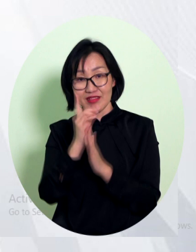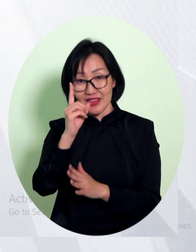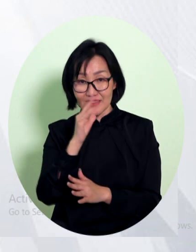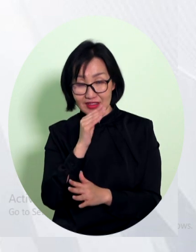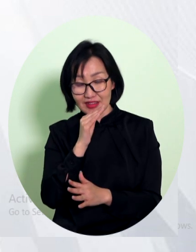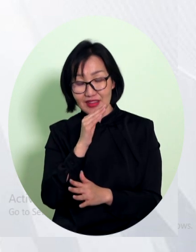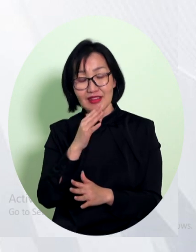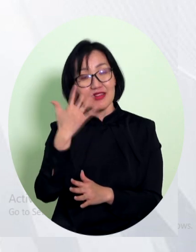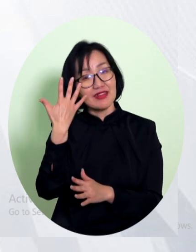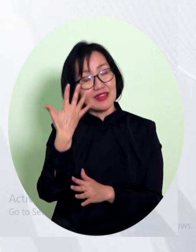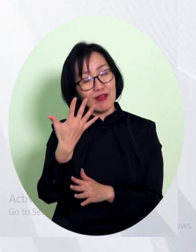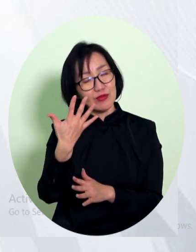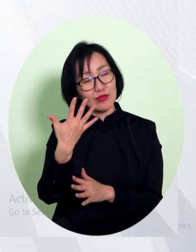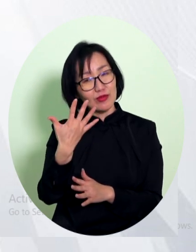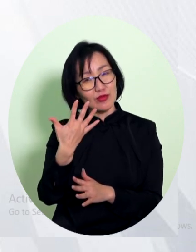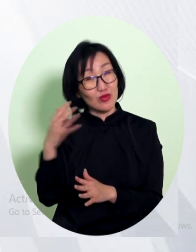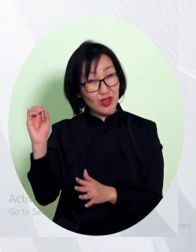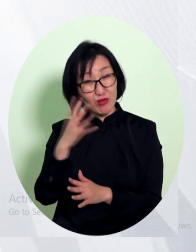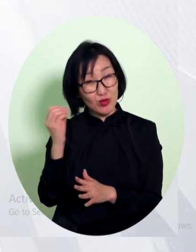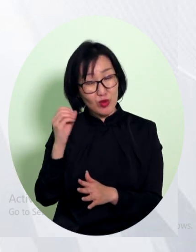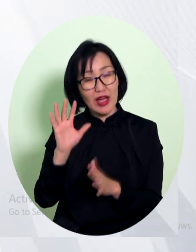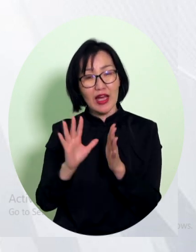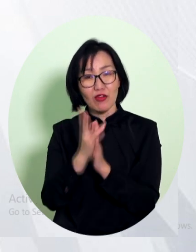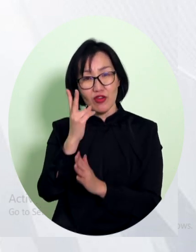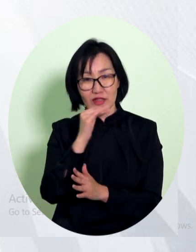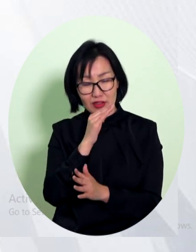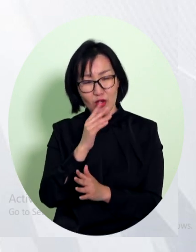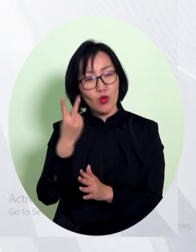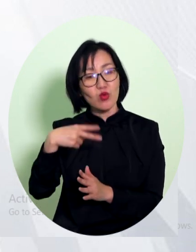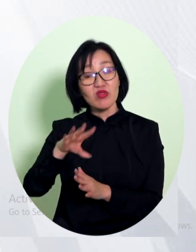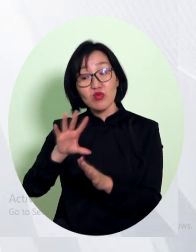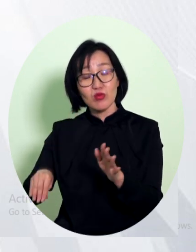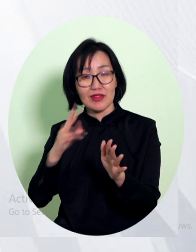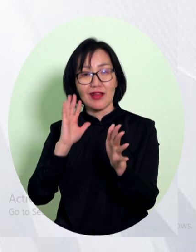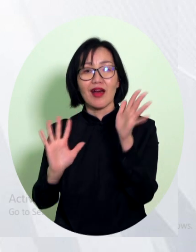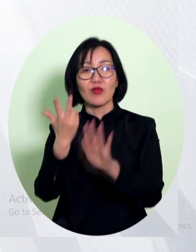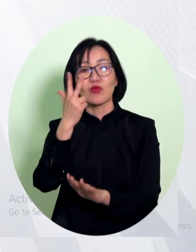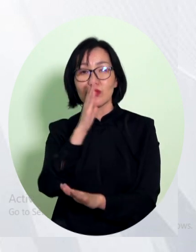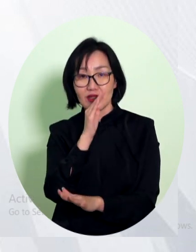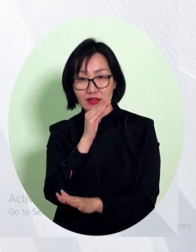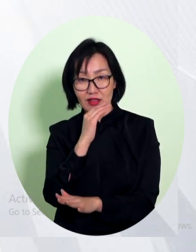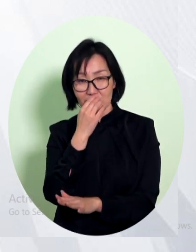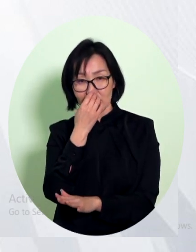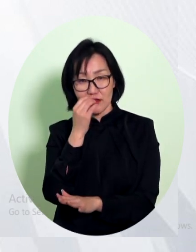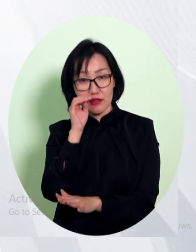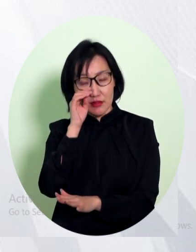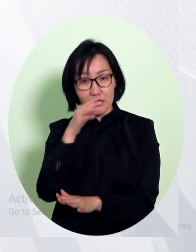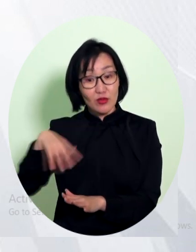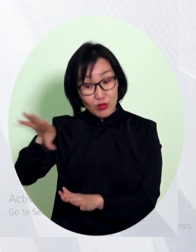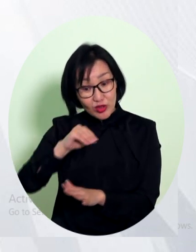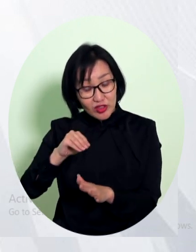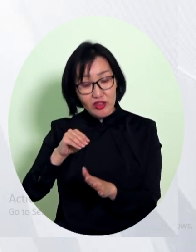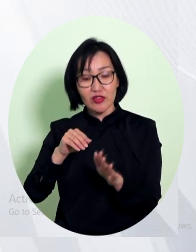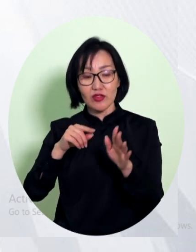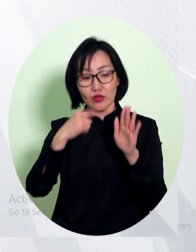настай, 500 нь 12 настай, үлдсэн нь 13 настай байв. Өгөгдлийг дугуй